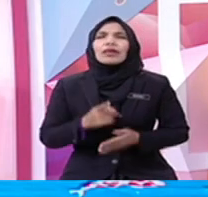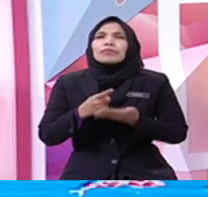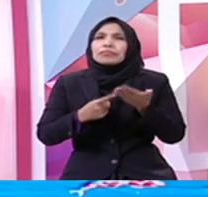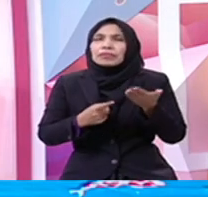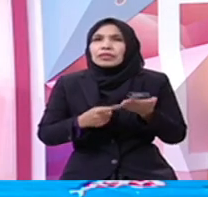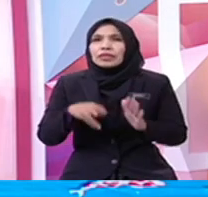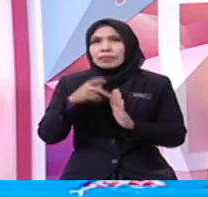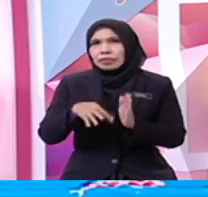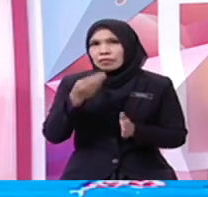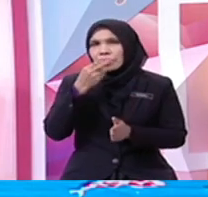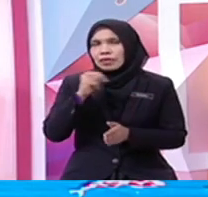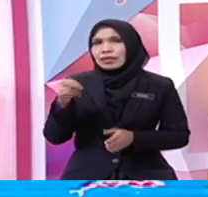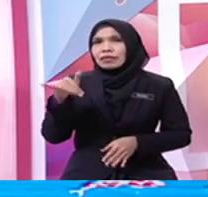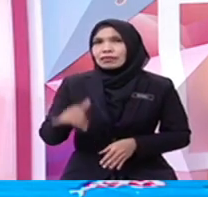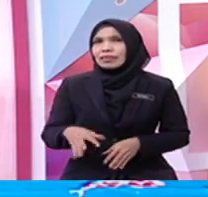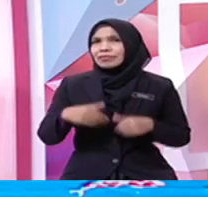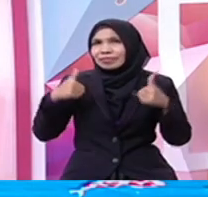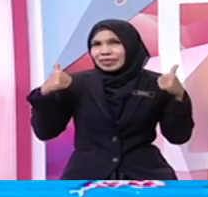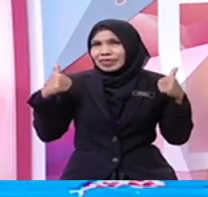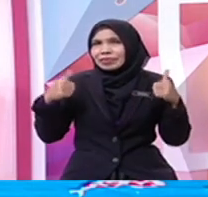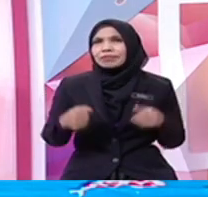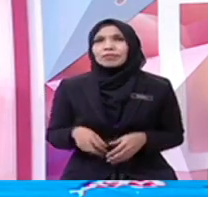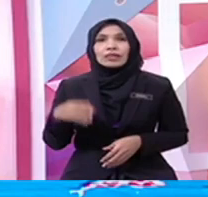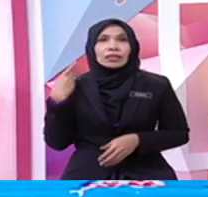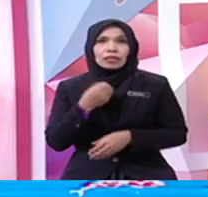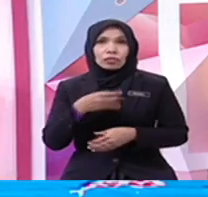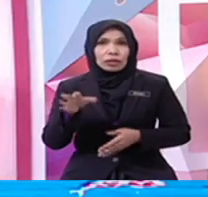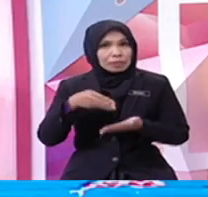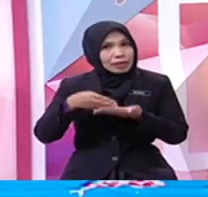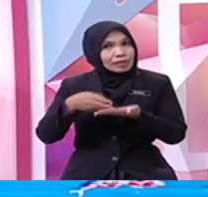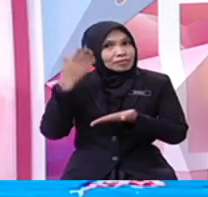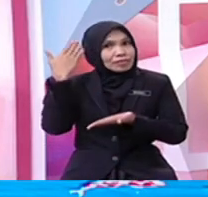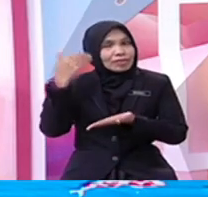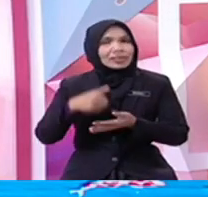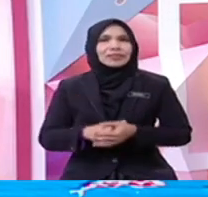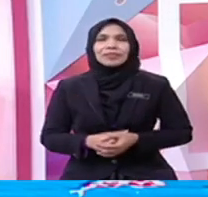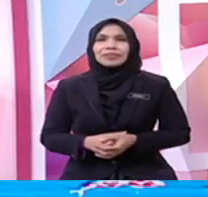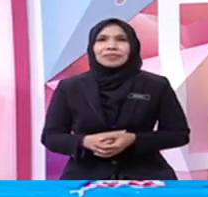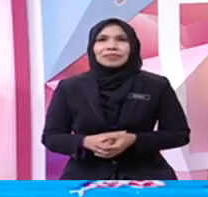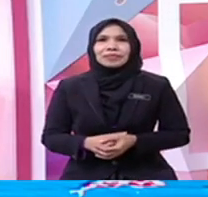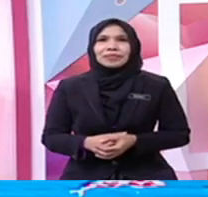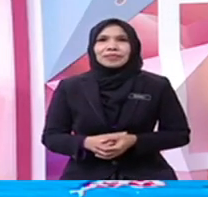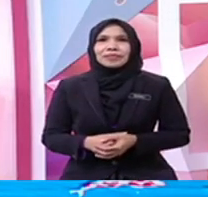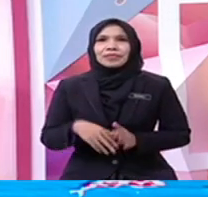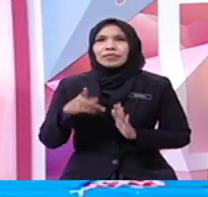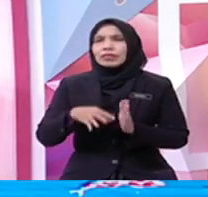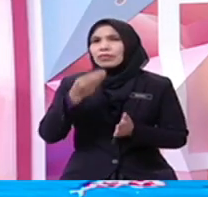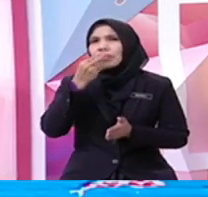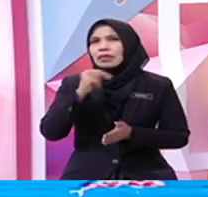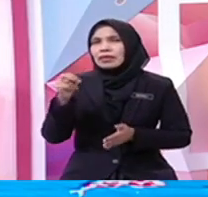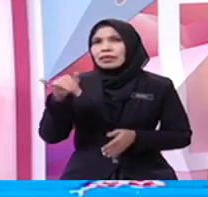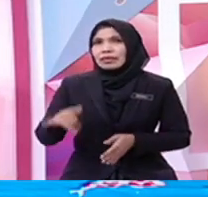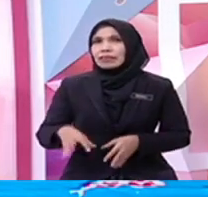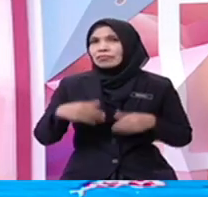Betul Oke kita bagikan tadi makanan tidak bekas ya makanya berkas YKS Le makanan yang sehat